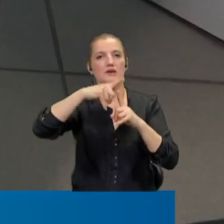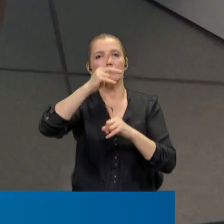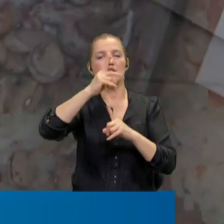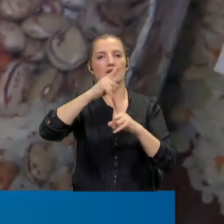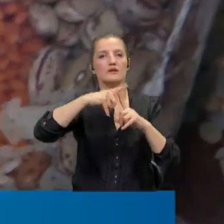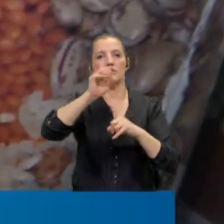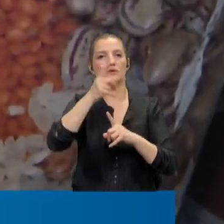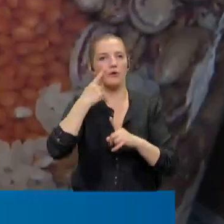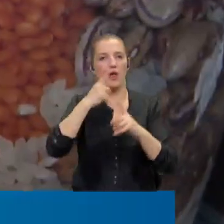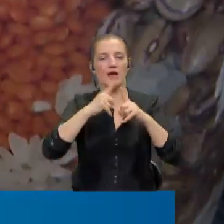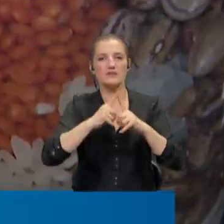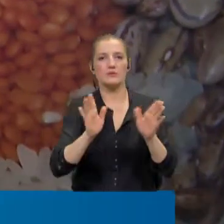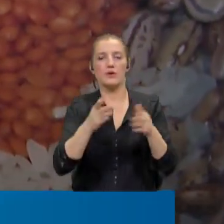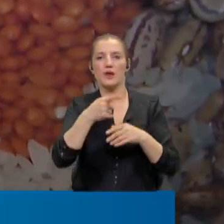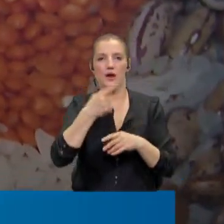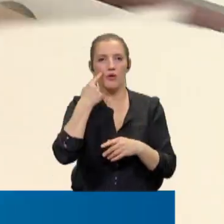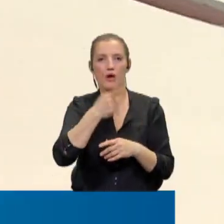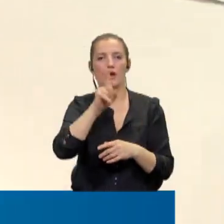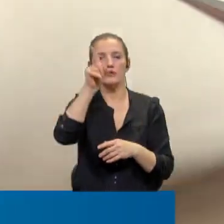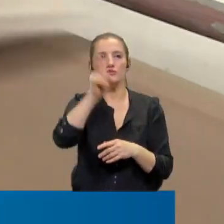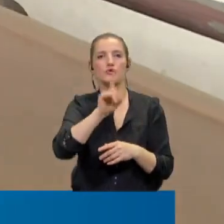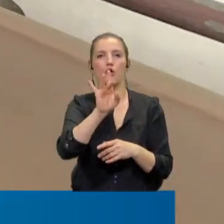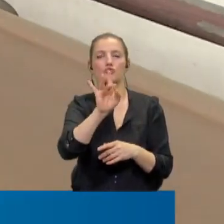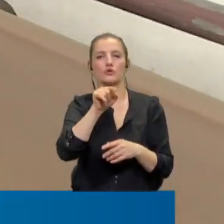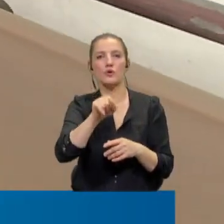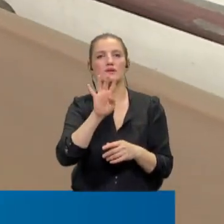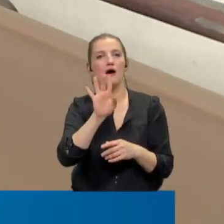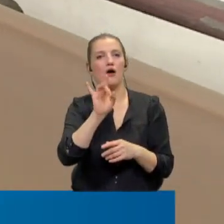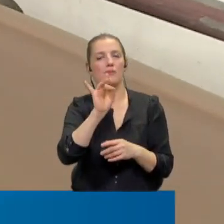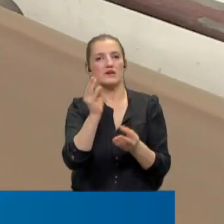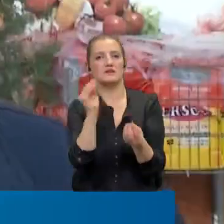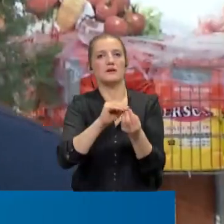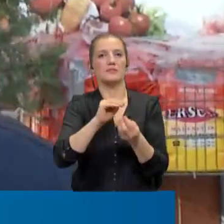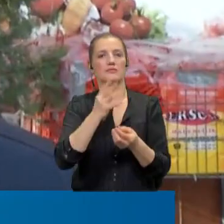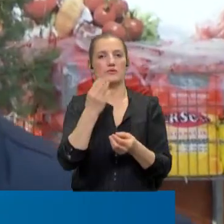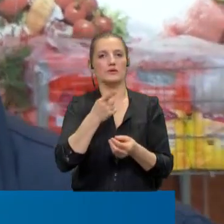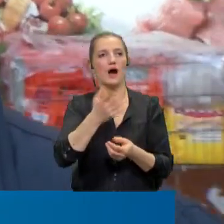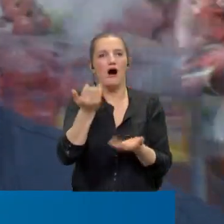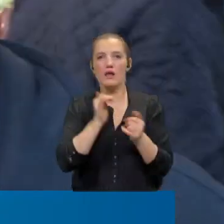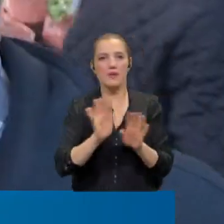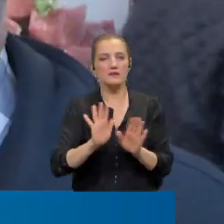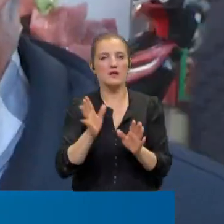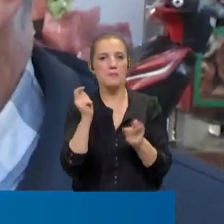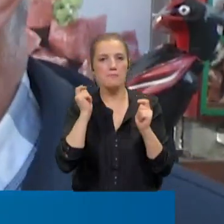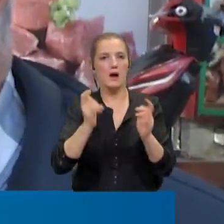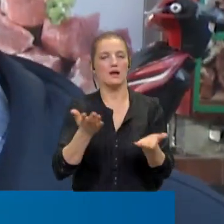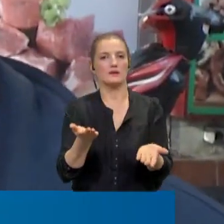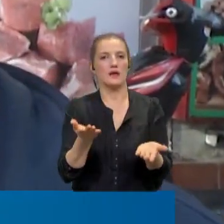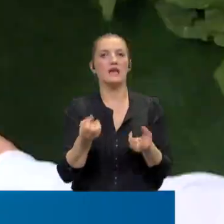Odası'nın hesabına göre sadece bir ayda yüzde 14.35 artı gıda fiyatlarındaki harcaman alamadı